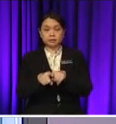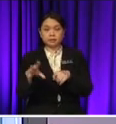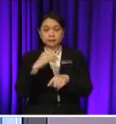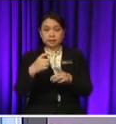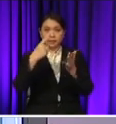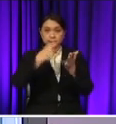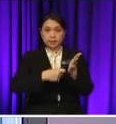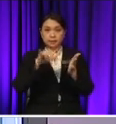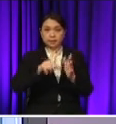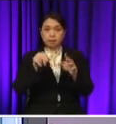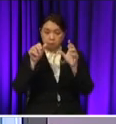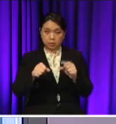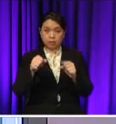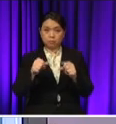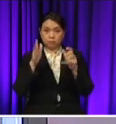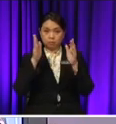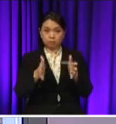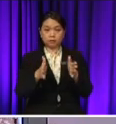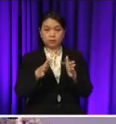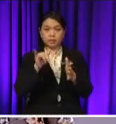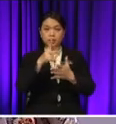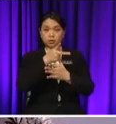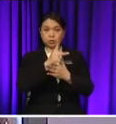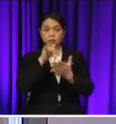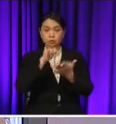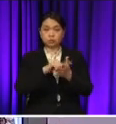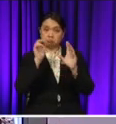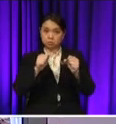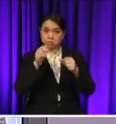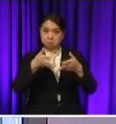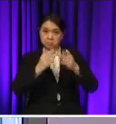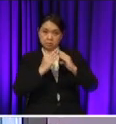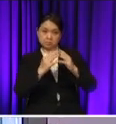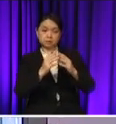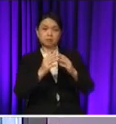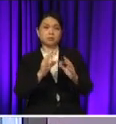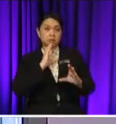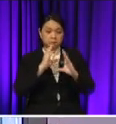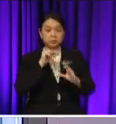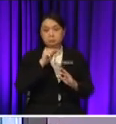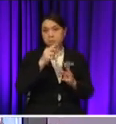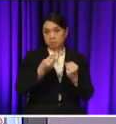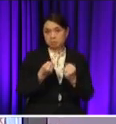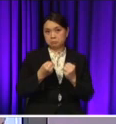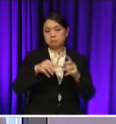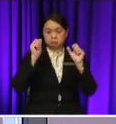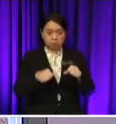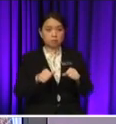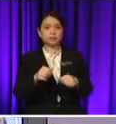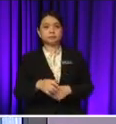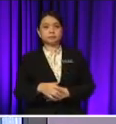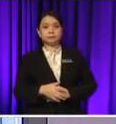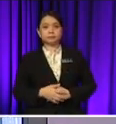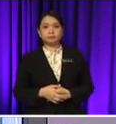pekerja atau nama lainnya potensi masih membayar kepada perkongsian